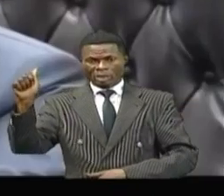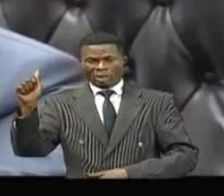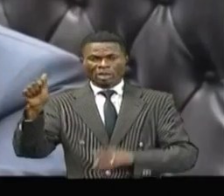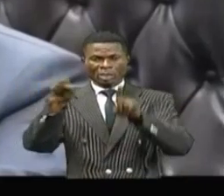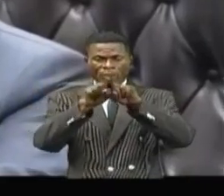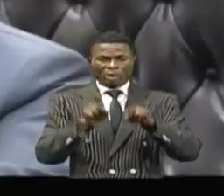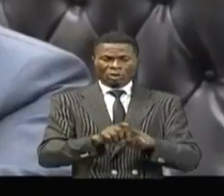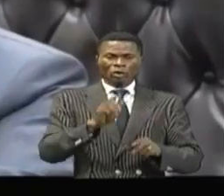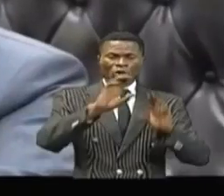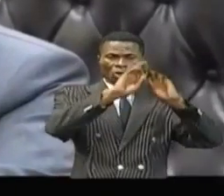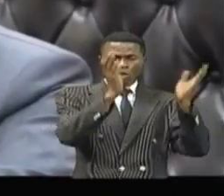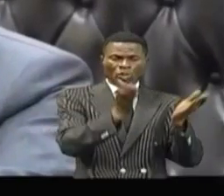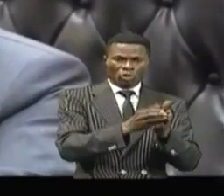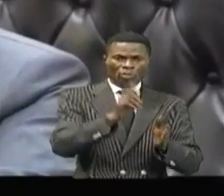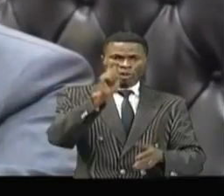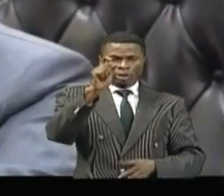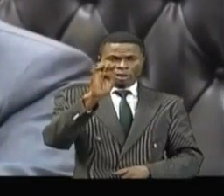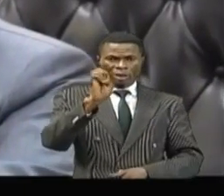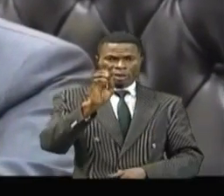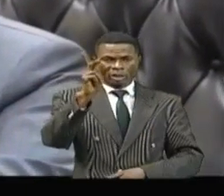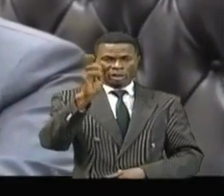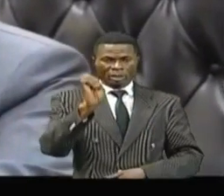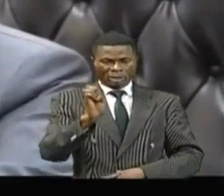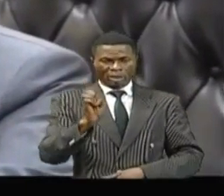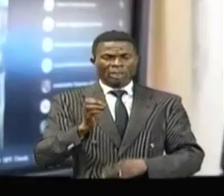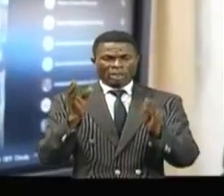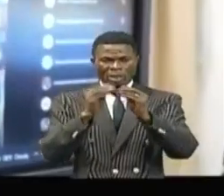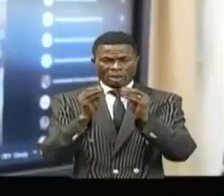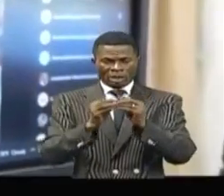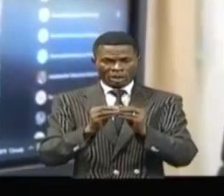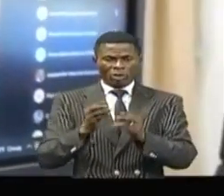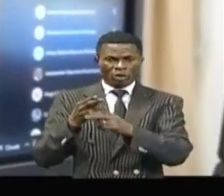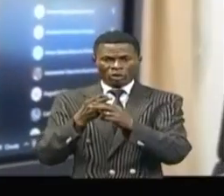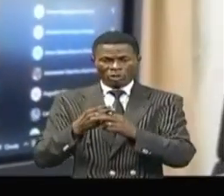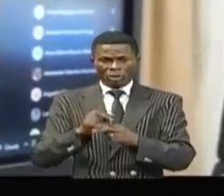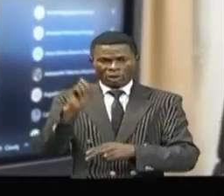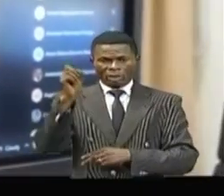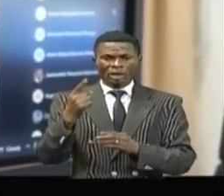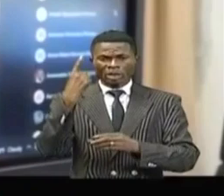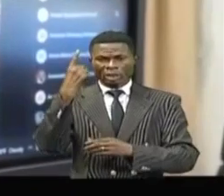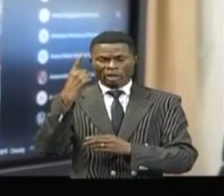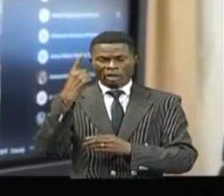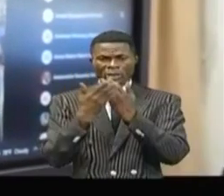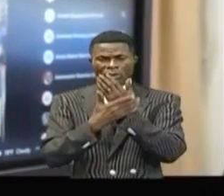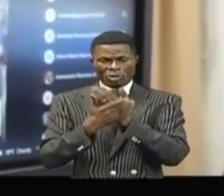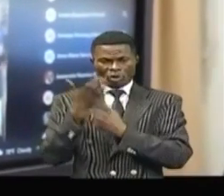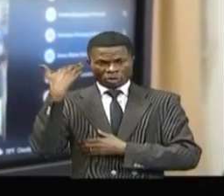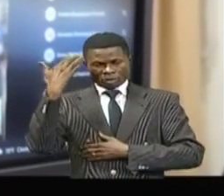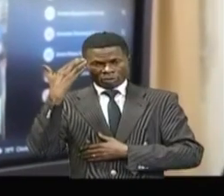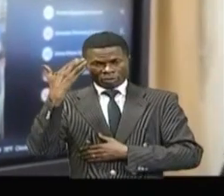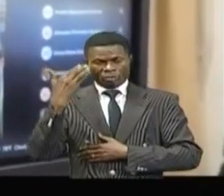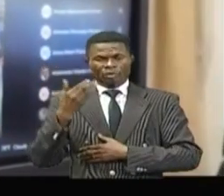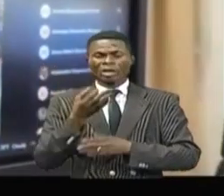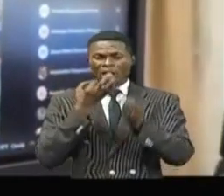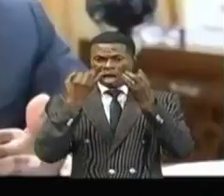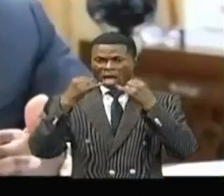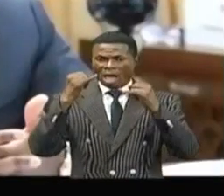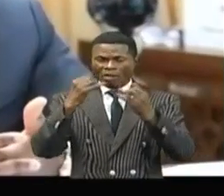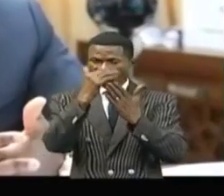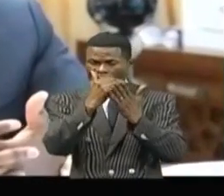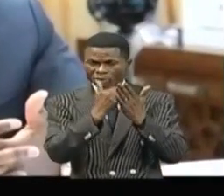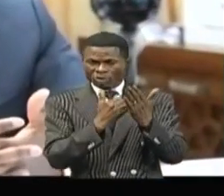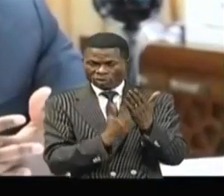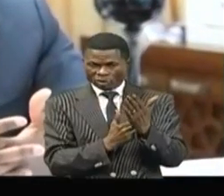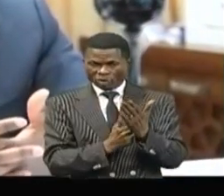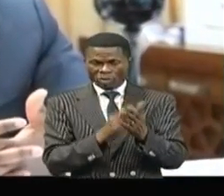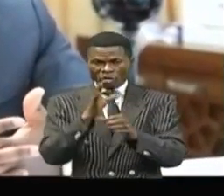ainsi qu'à la suite de la réunion de sécurité qu'il a présidée le 31 août dernier, à la lumière des éléments du rapport qui lui a